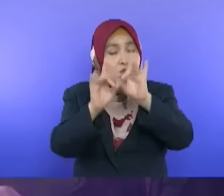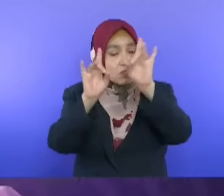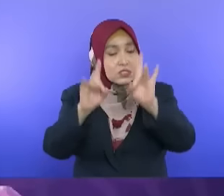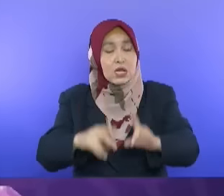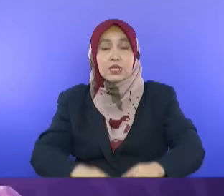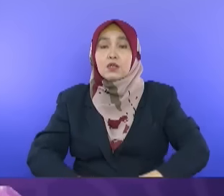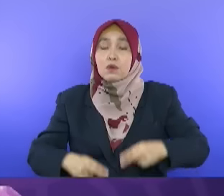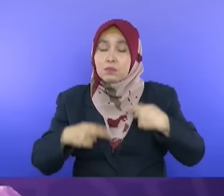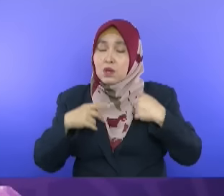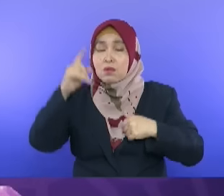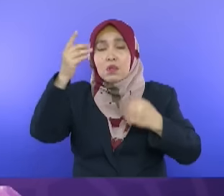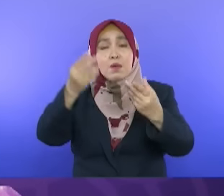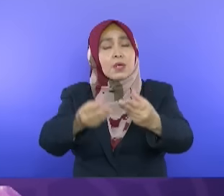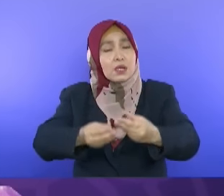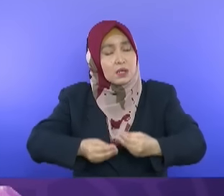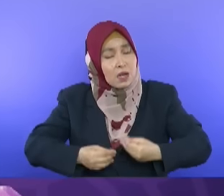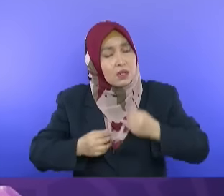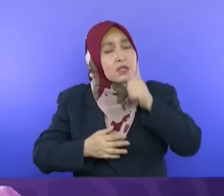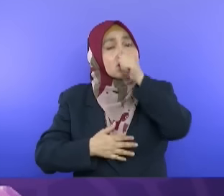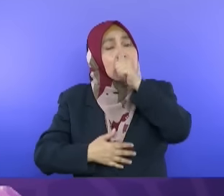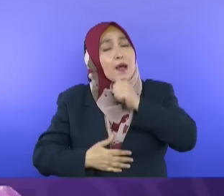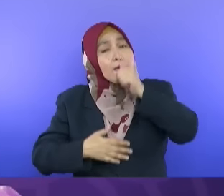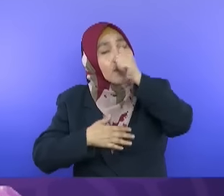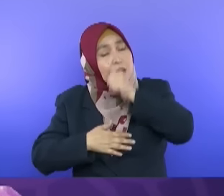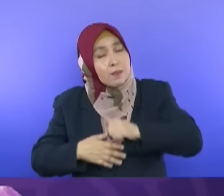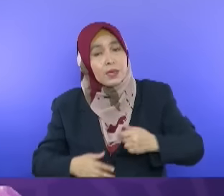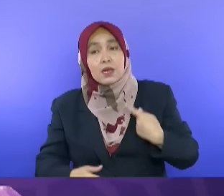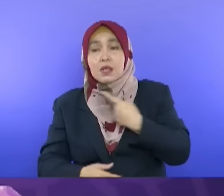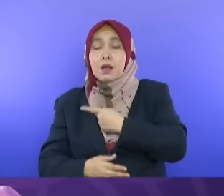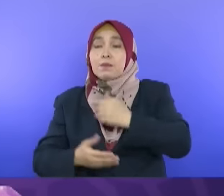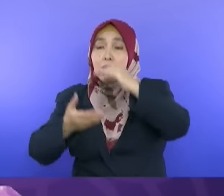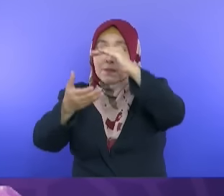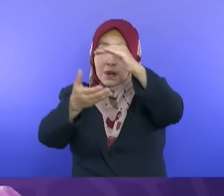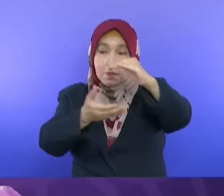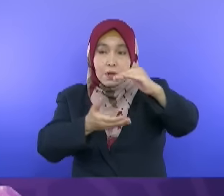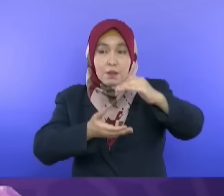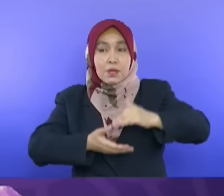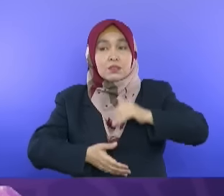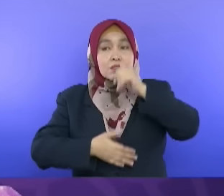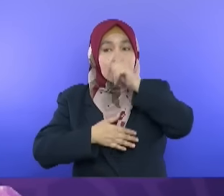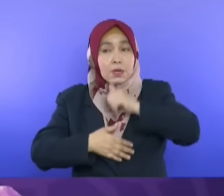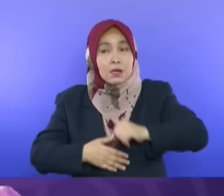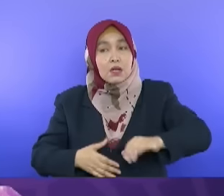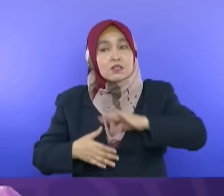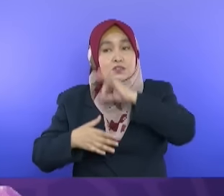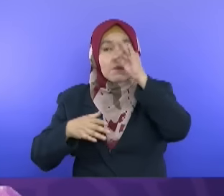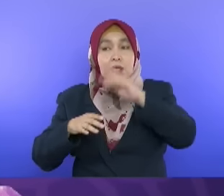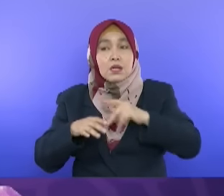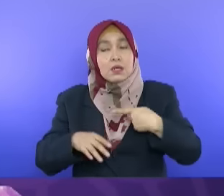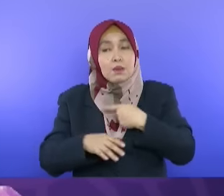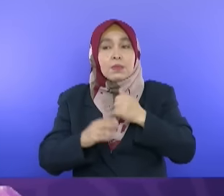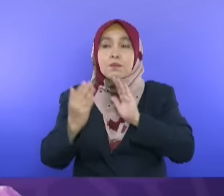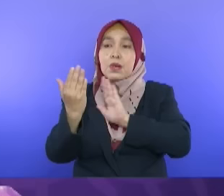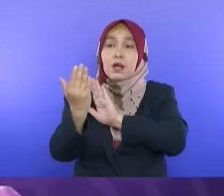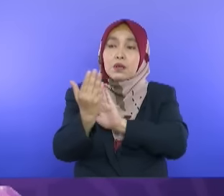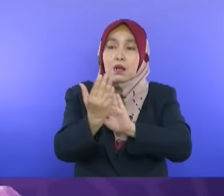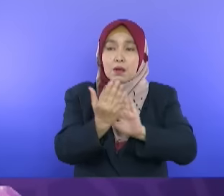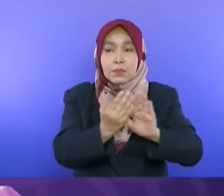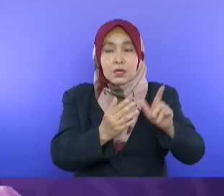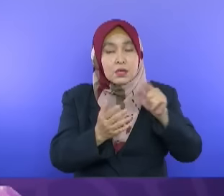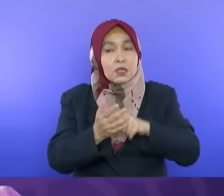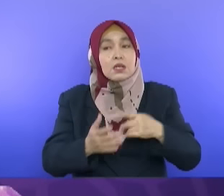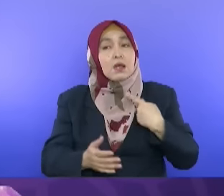ya Allah ya Allah bila kekuatan kesabaran kepada kami ya Allah berkala kesabaran jiwa kepada kami ya Allah dalam menghadapi ini ya Allah